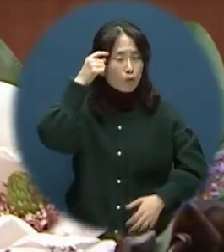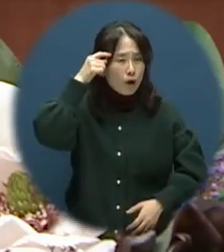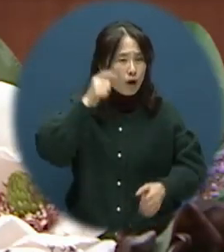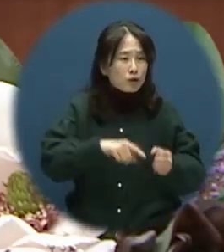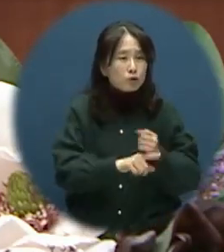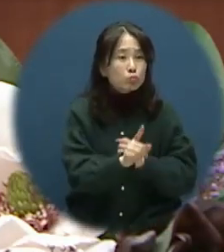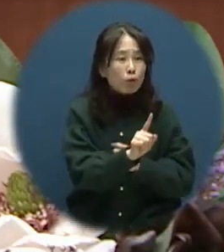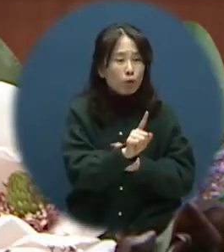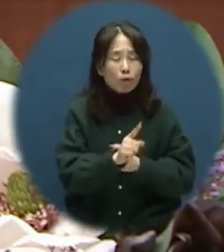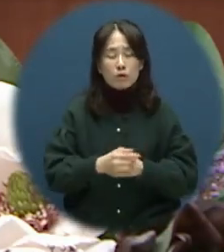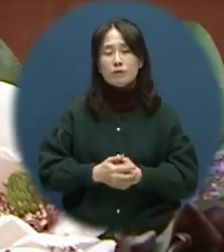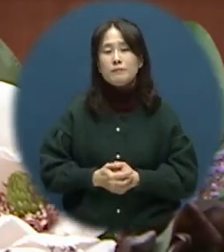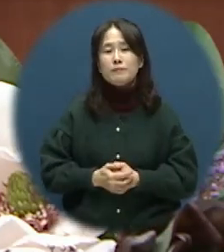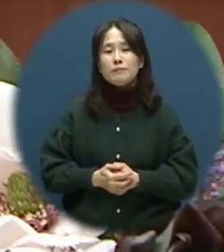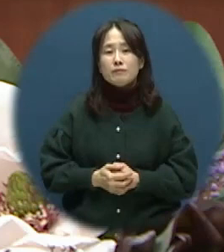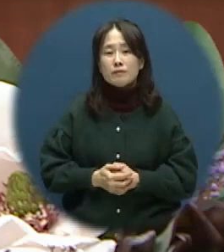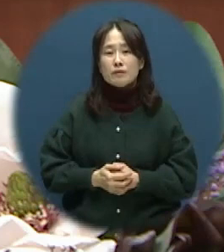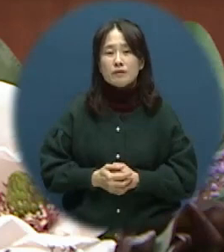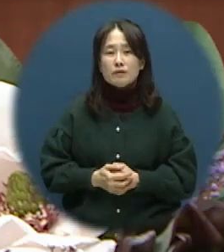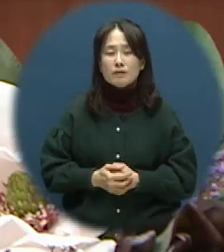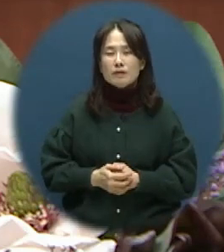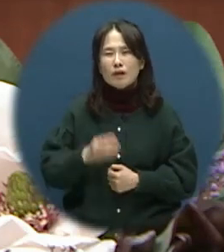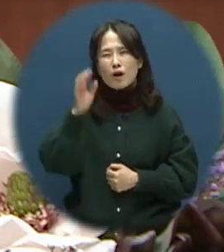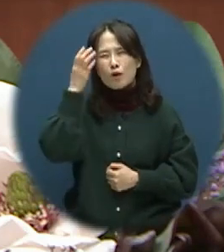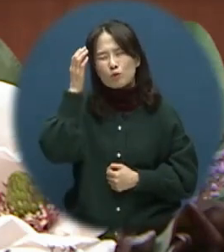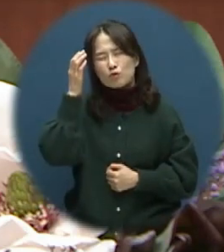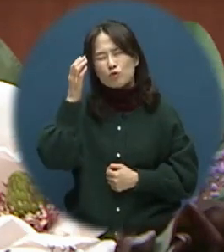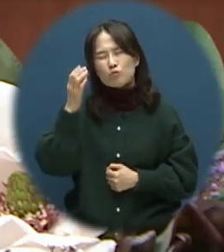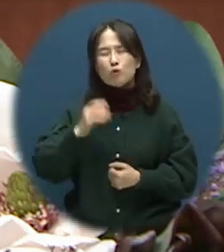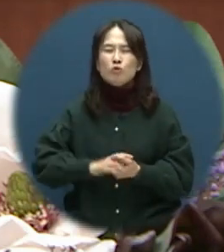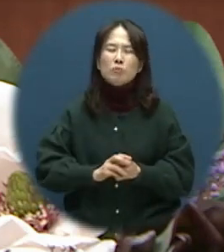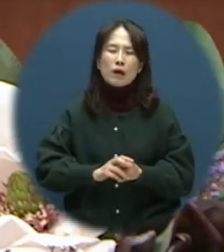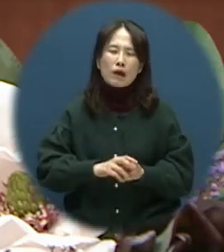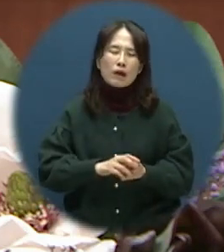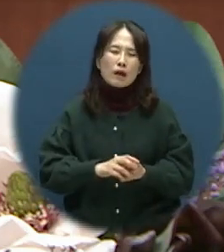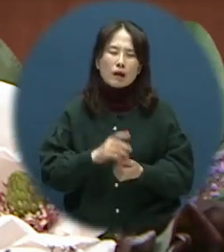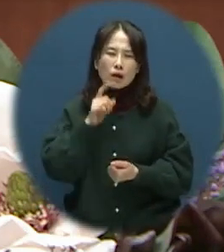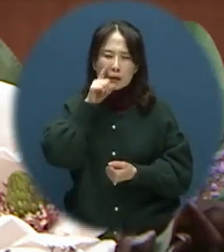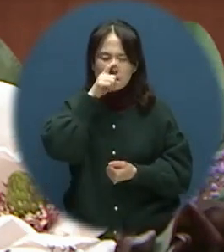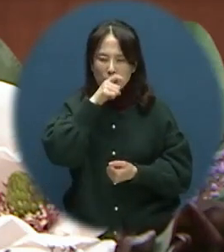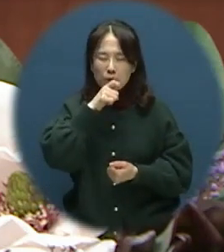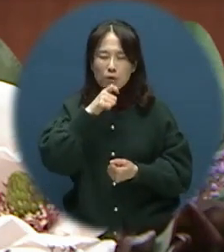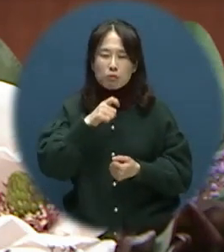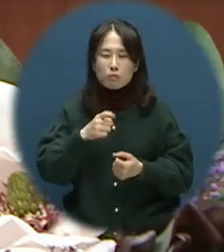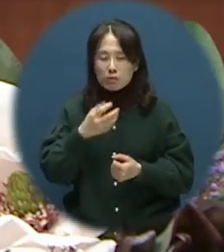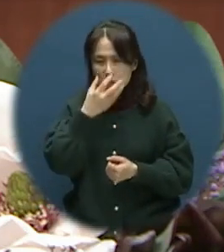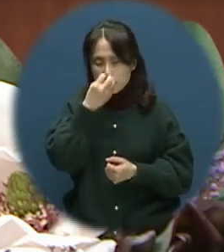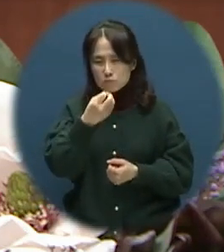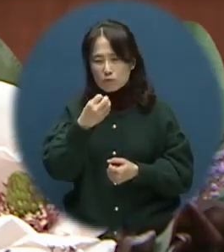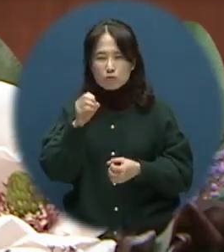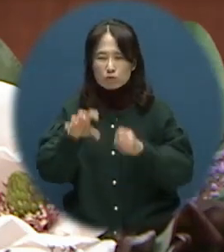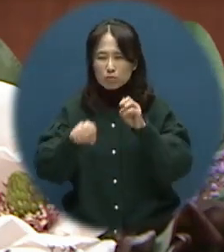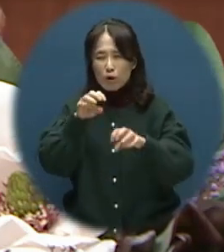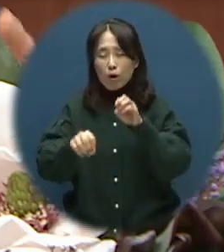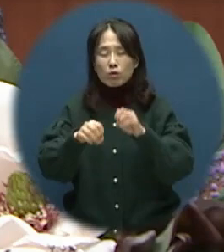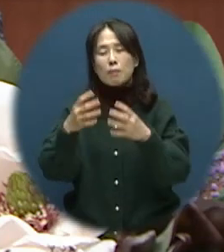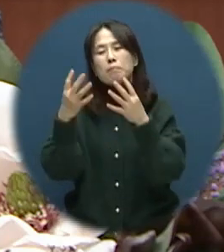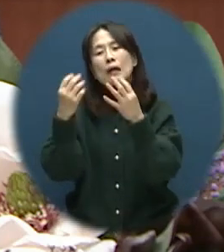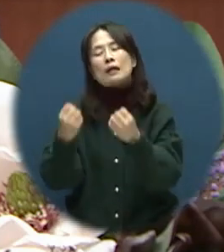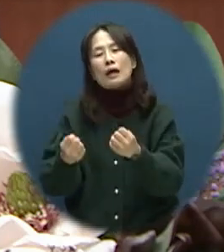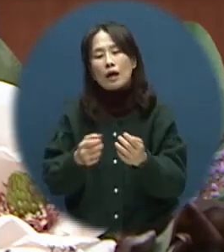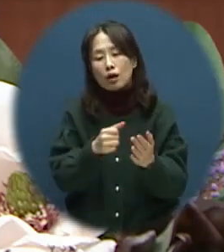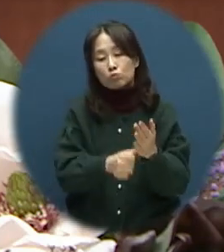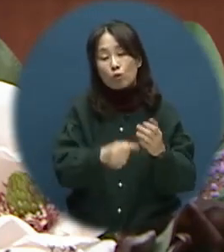요즘도 마찬가지지만 요즘 우리가 쓰레기를 워낙 많이 발생하니까 우리가 소비사회잖아요, 산업사회. 물건을 만들면 우선 만드는 과정 중에 쓰레기가